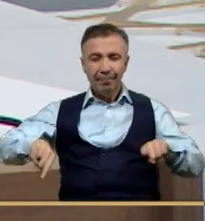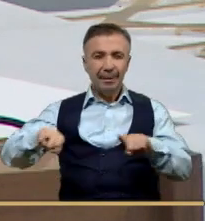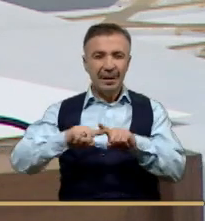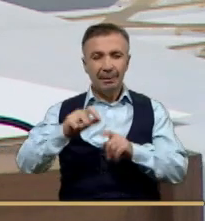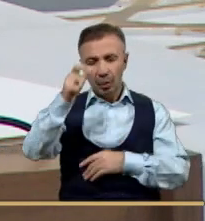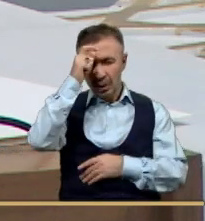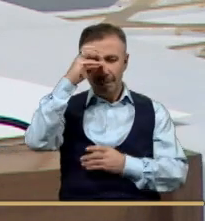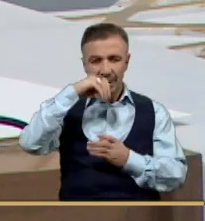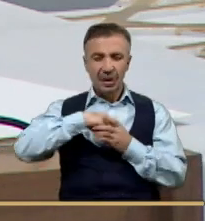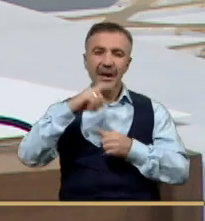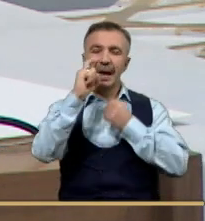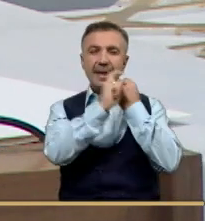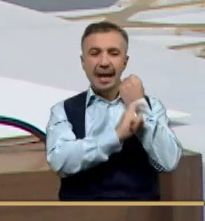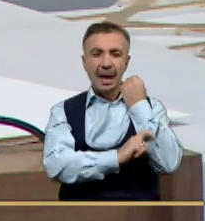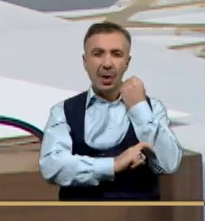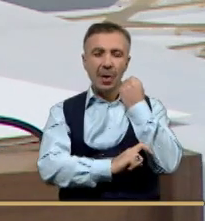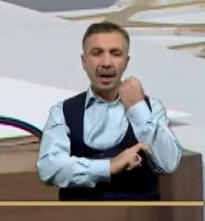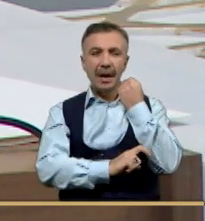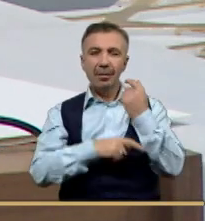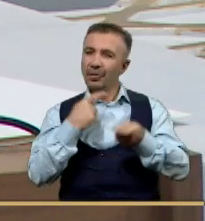terör belasıyla uğraştırıyorlar.